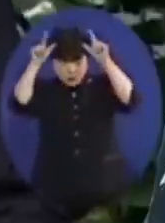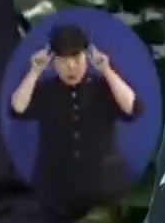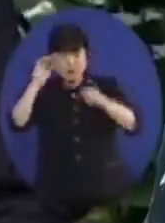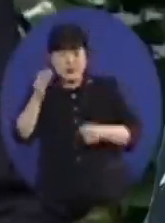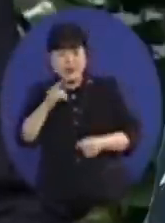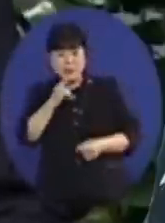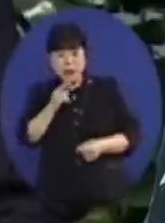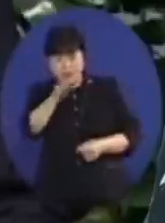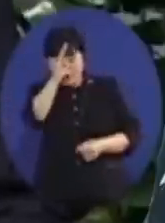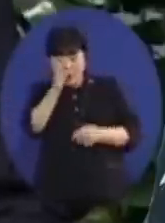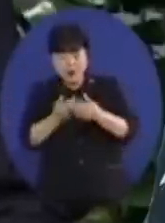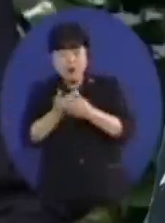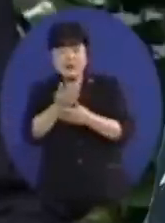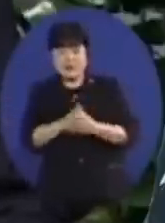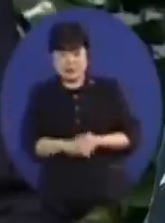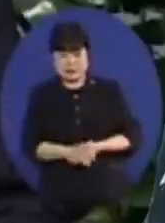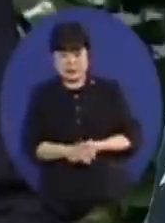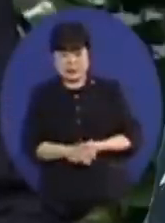근거도 없습니다